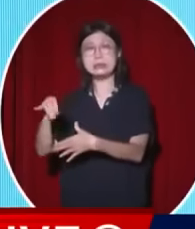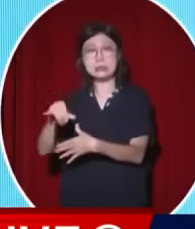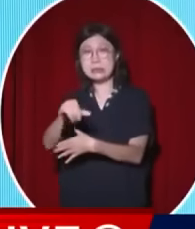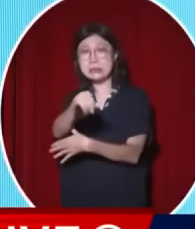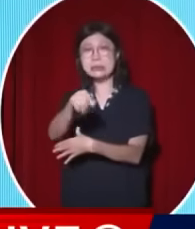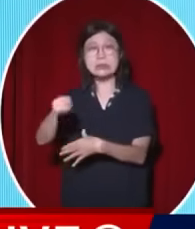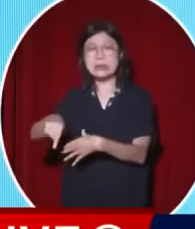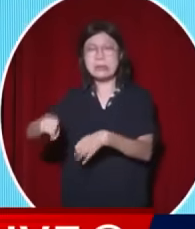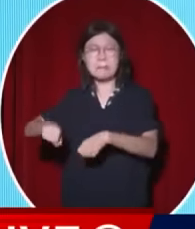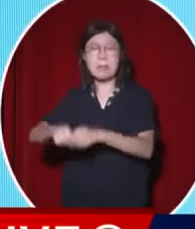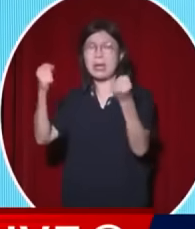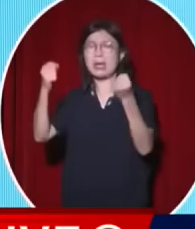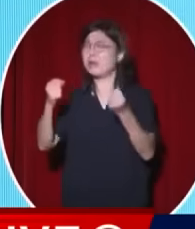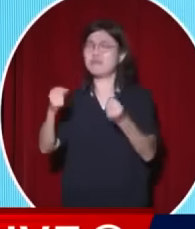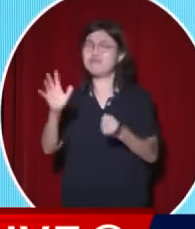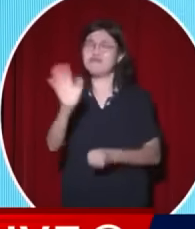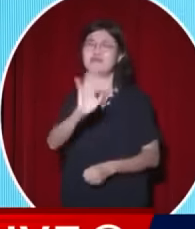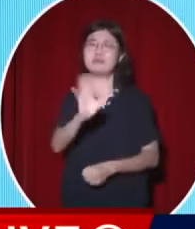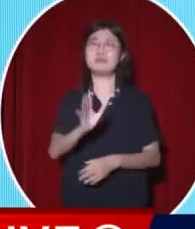得。